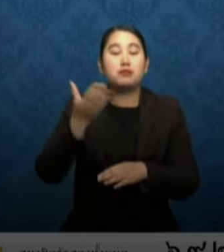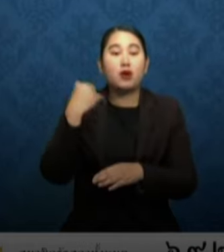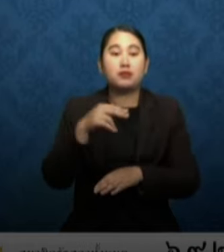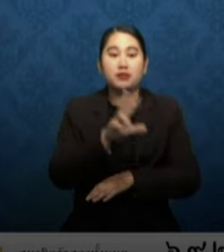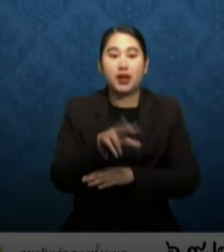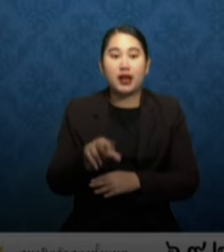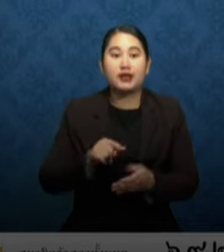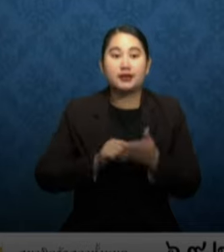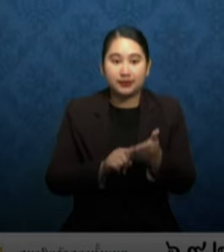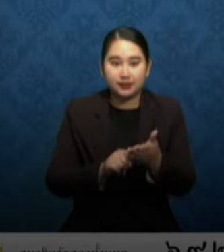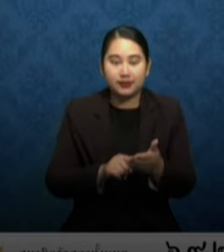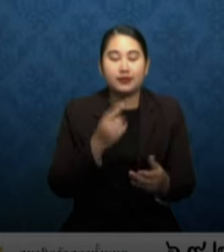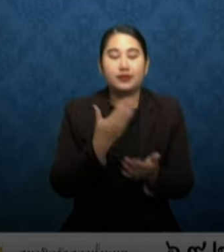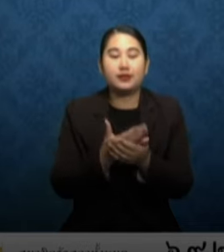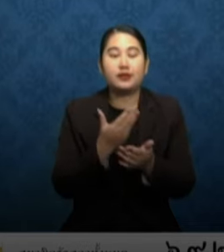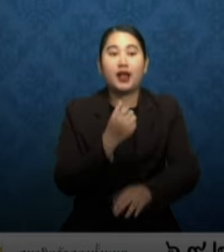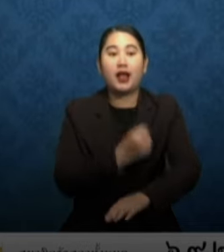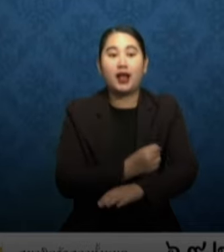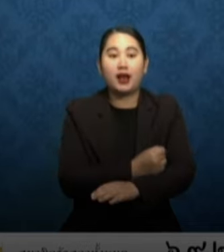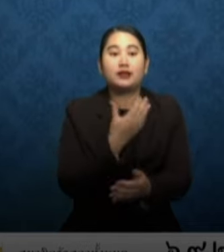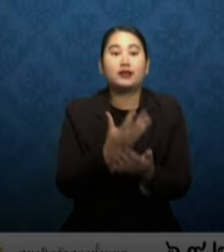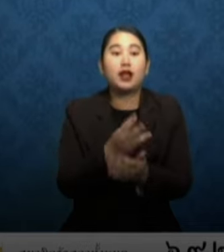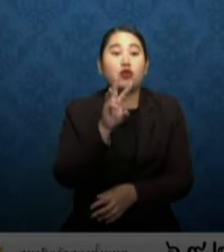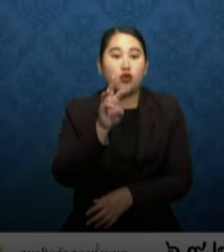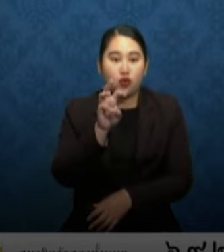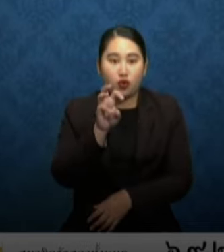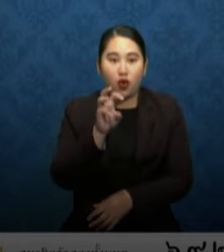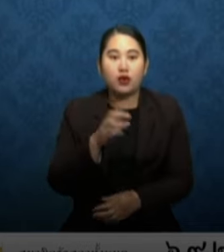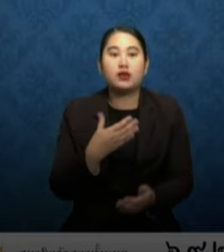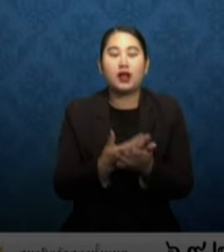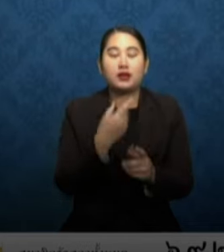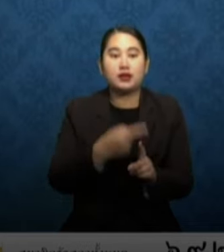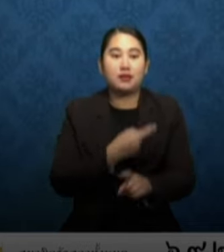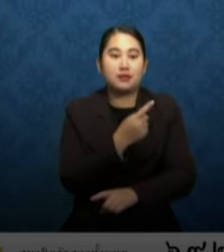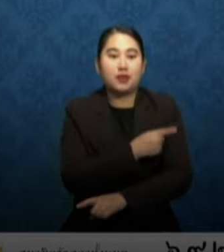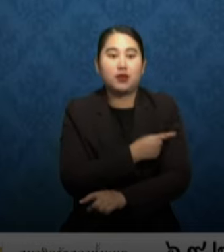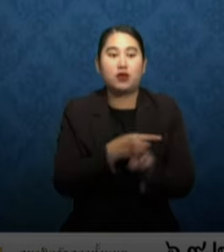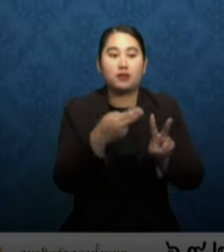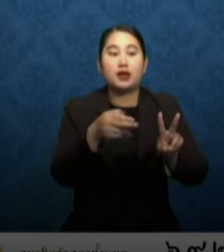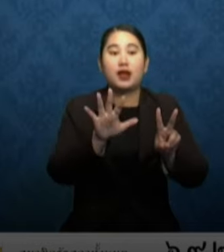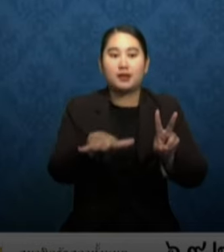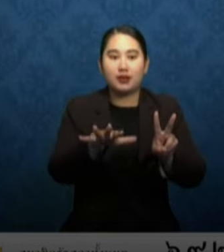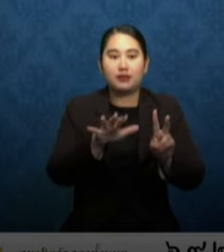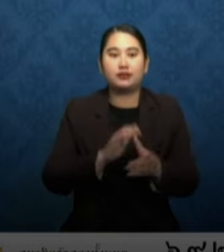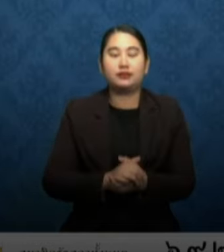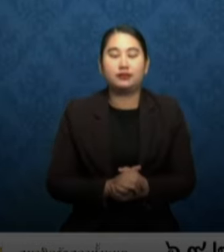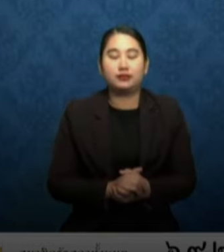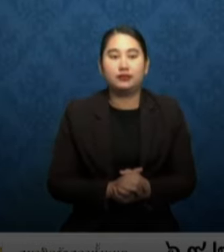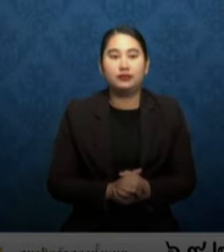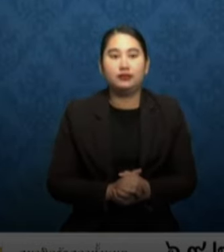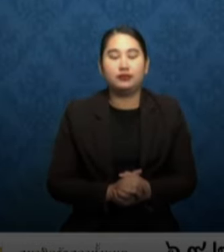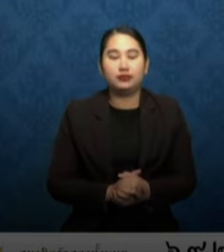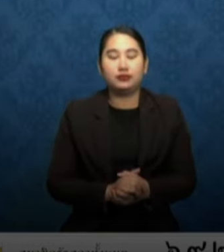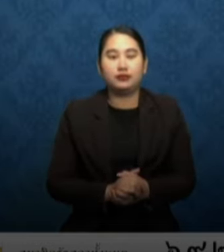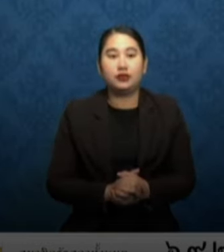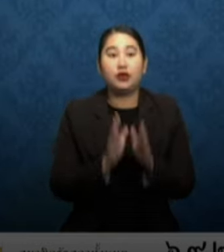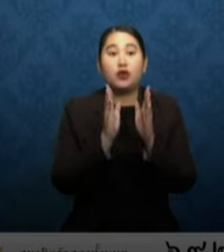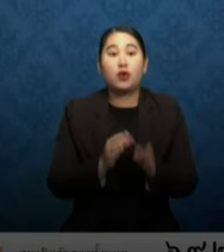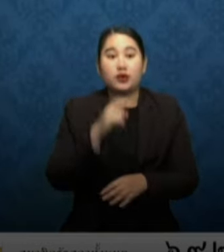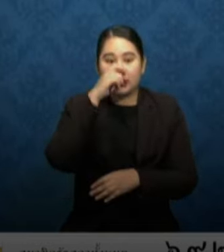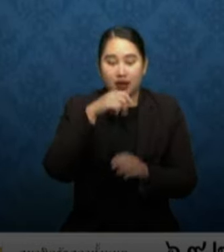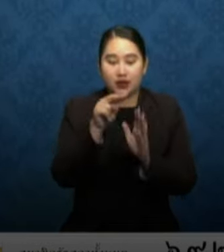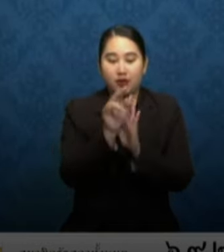เช่นค่าแรงขั้นต่ำ 600บาทเงินเดือนปริญญาตรี25,000ปลดล็อคศักยภาพคนไทย